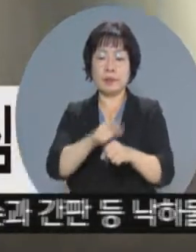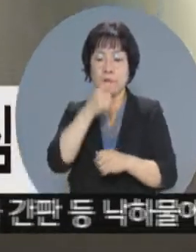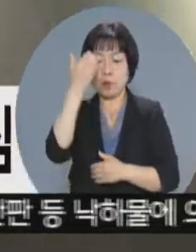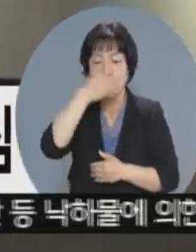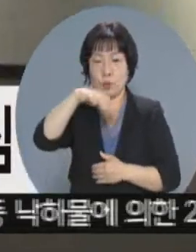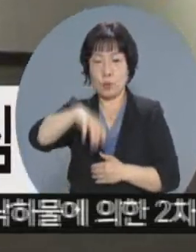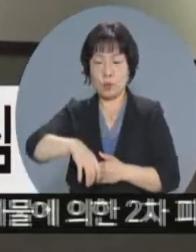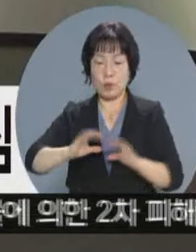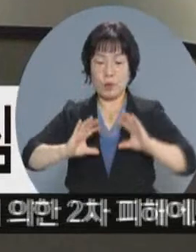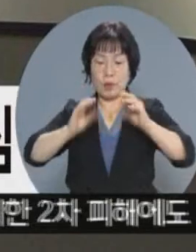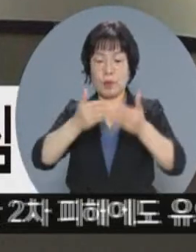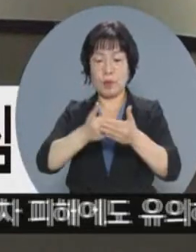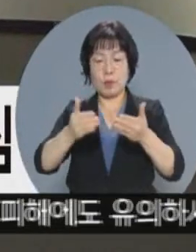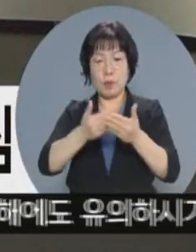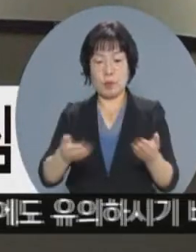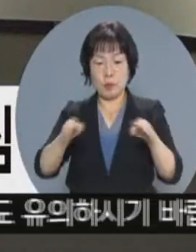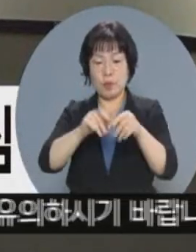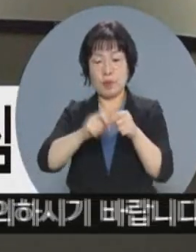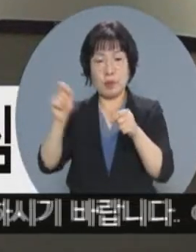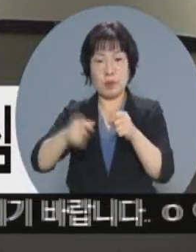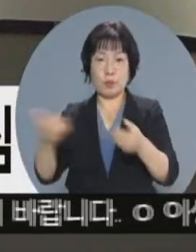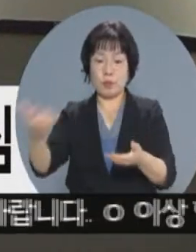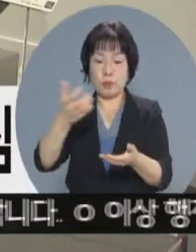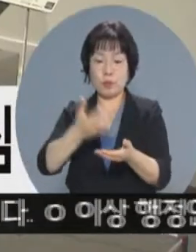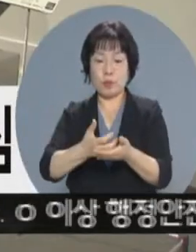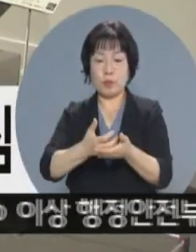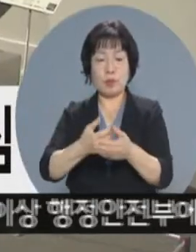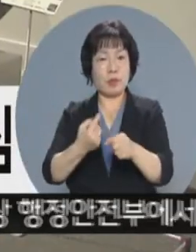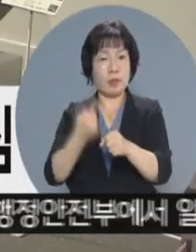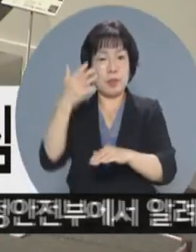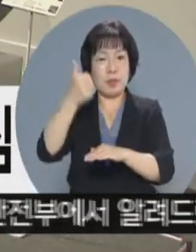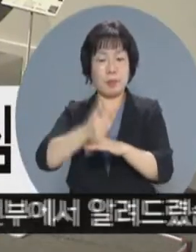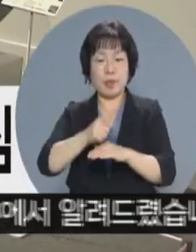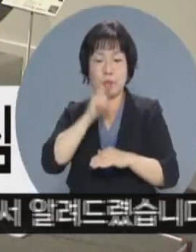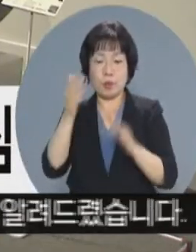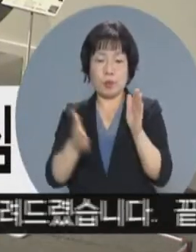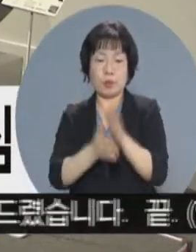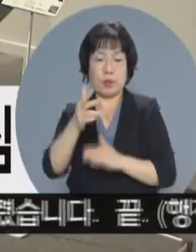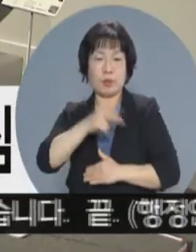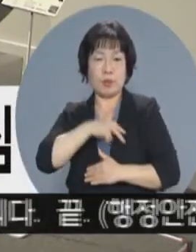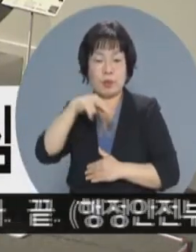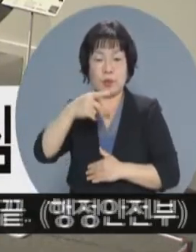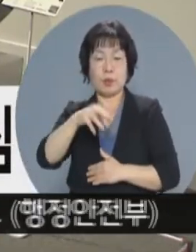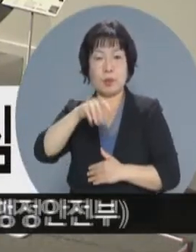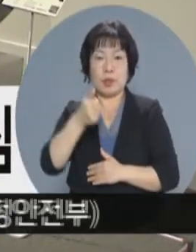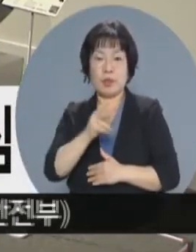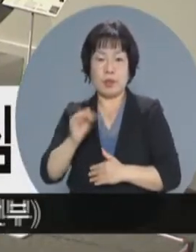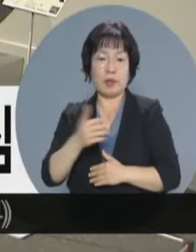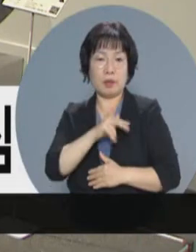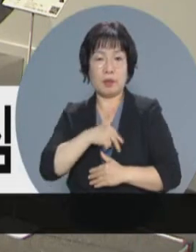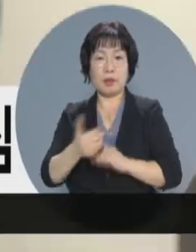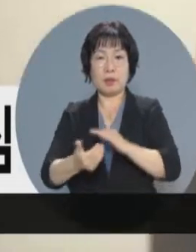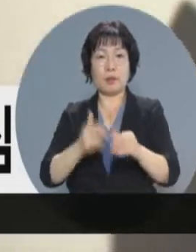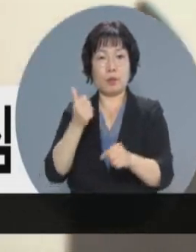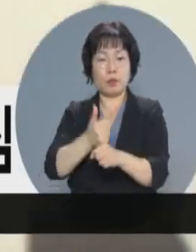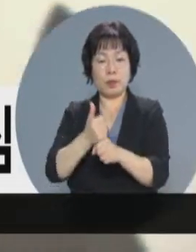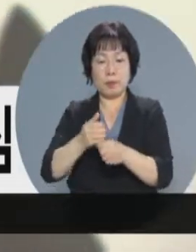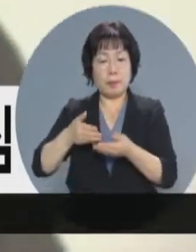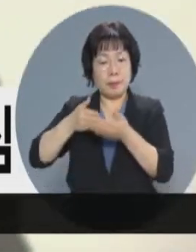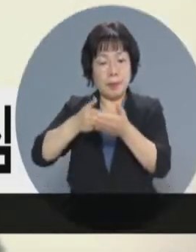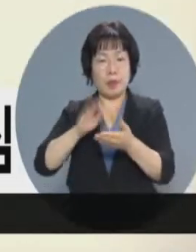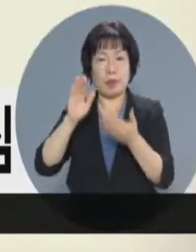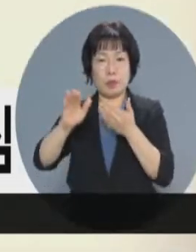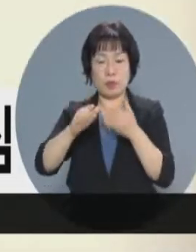여수에서는 국립현대미술관 분관 유치가 지난해 말 여수시의회 송재양 전 의원이 제안한 이후 지역사회가 관심을 갖는